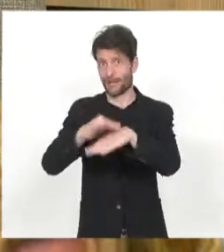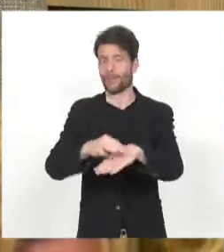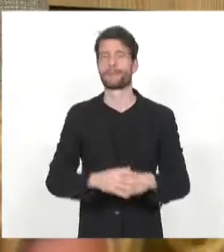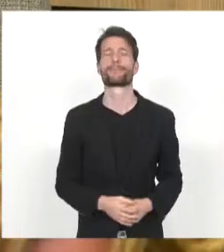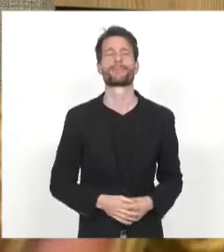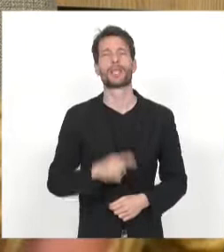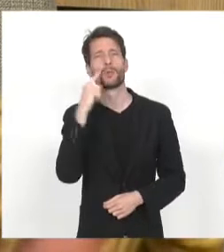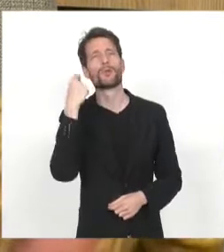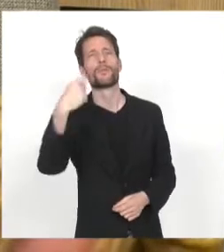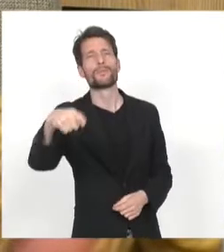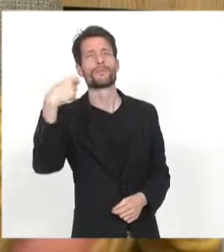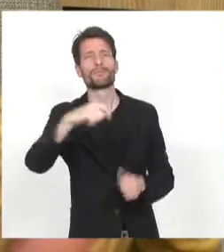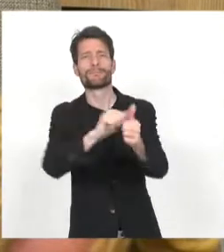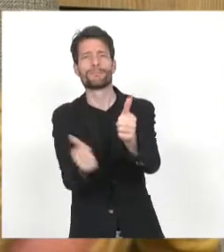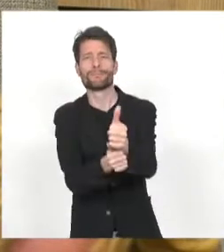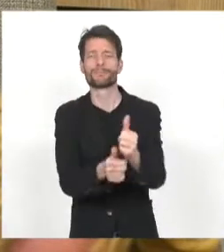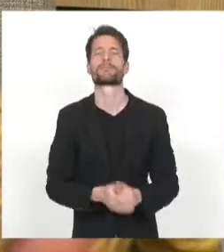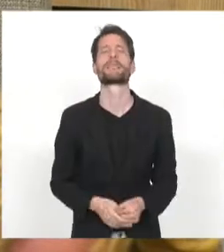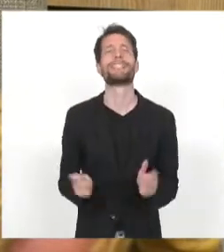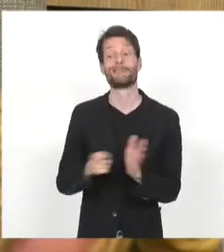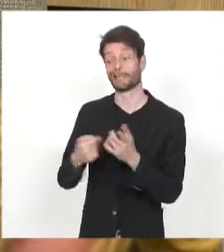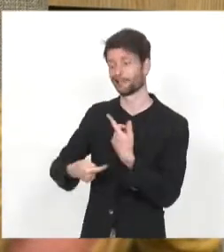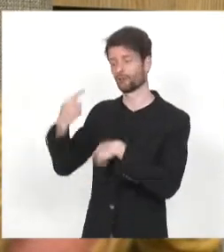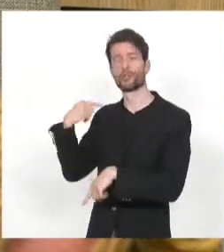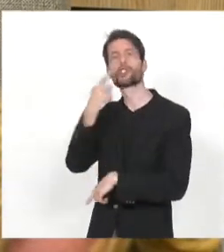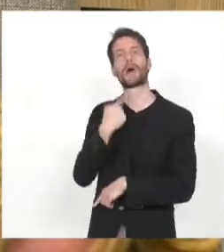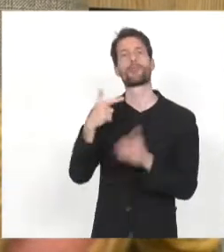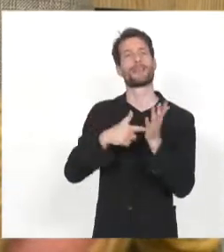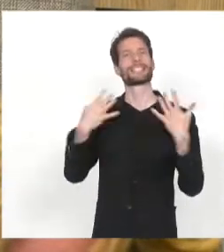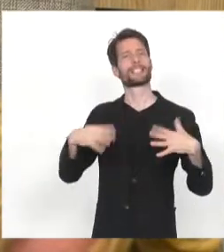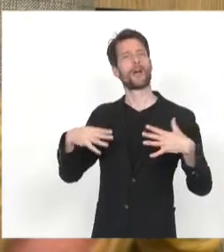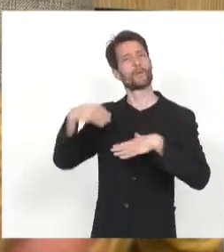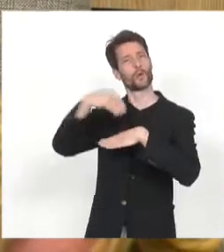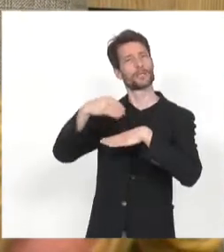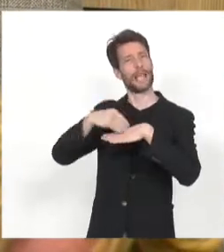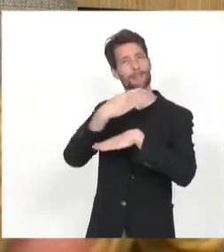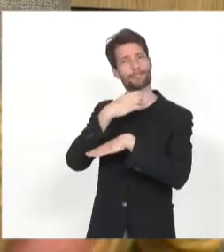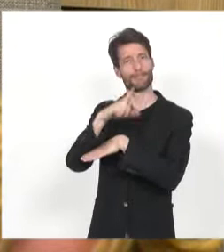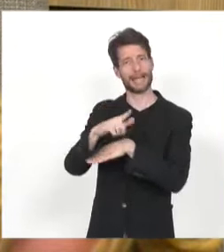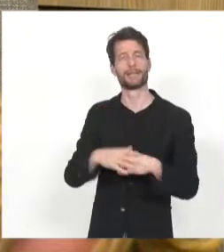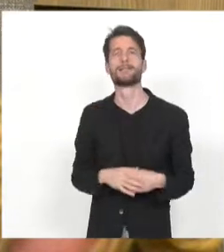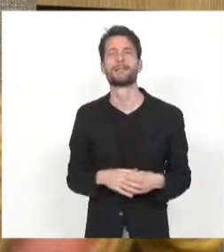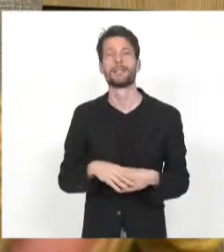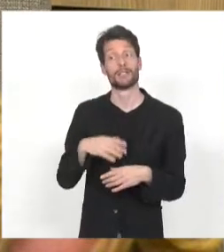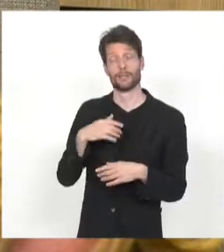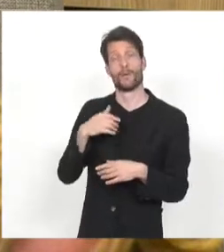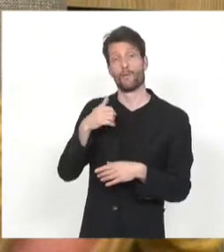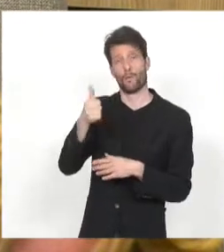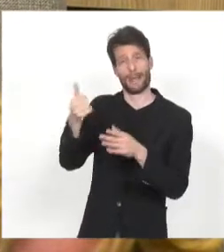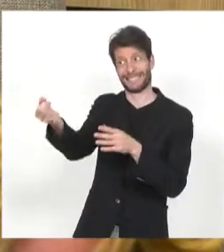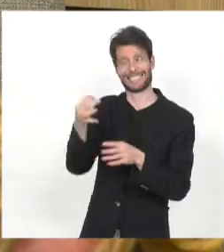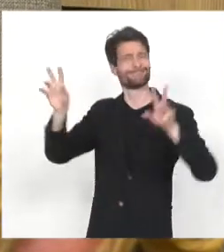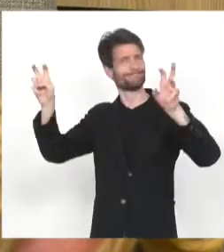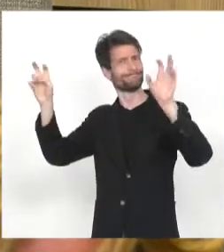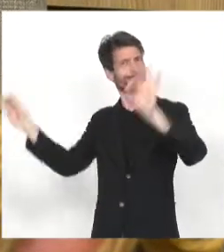Monsieur le Vice-président, lors du Conseil métropolitain de juin 2019, vous affirmiez à propos du projet ZFE, je vous cite, que